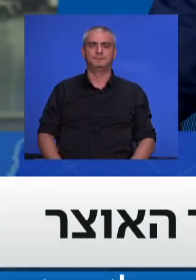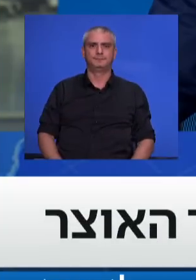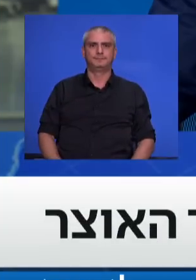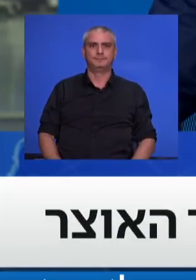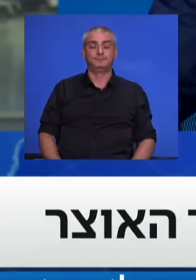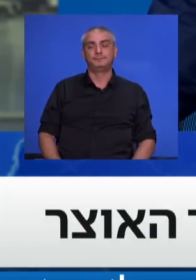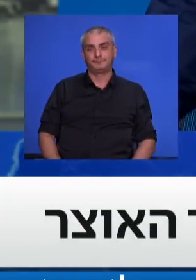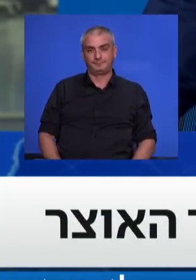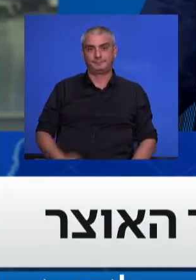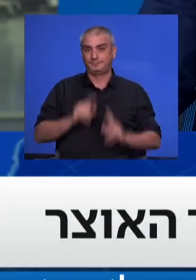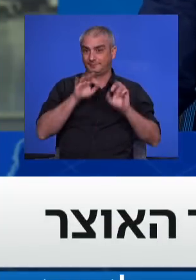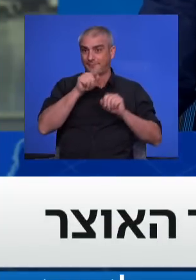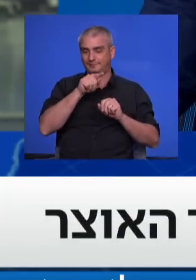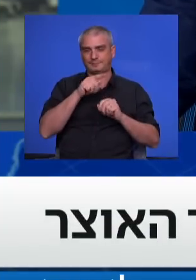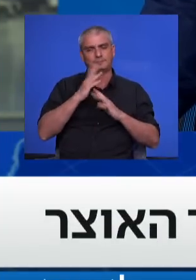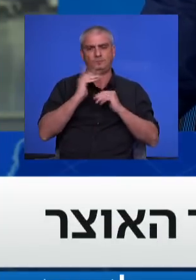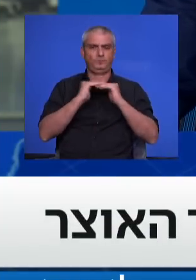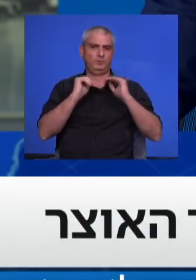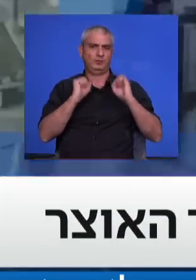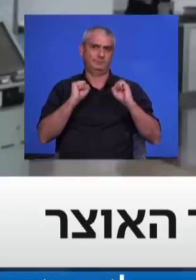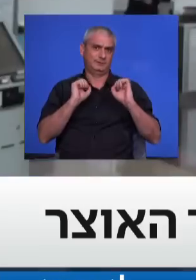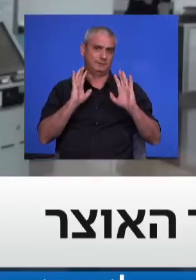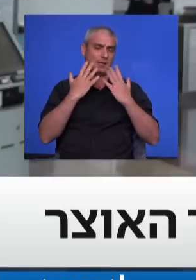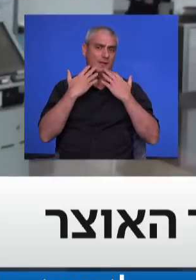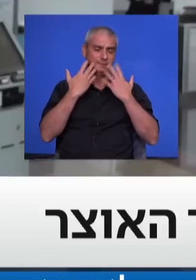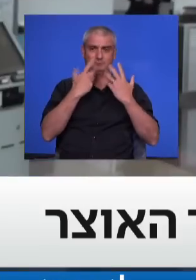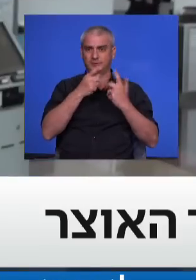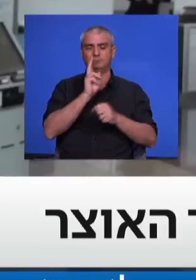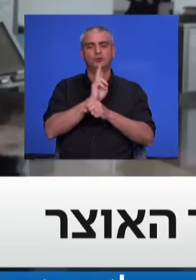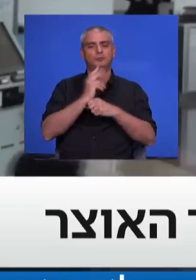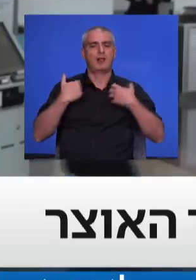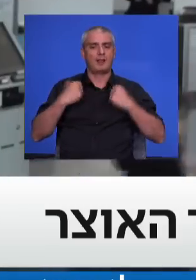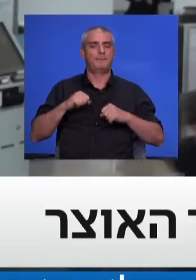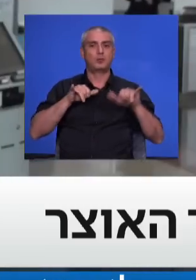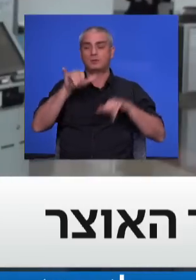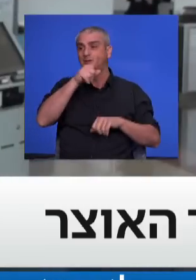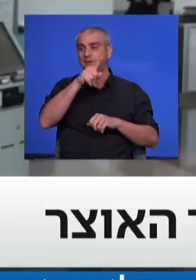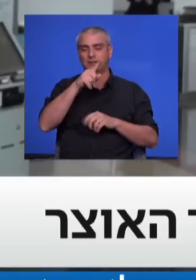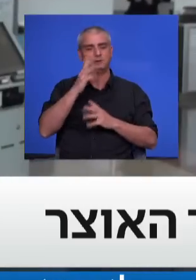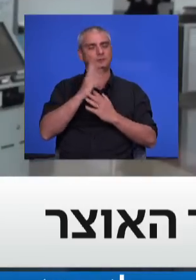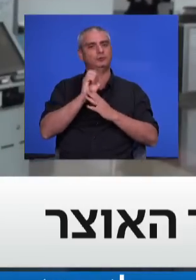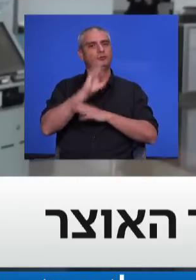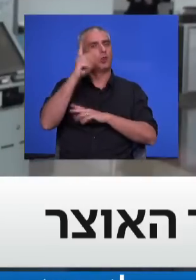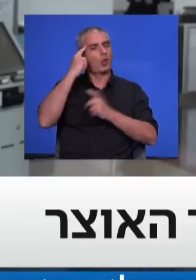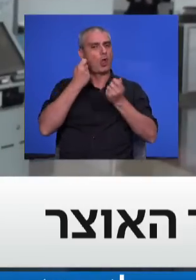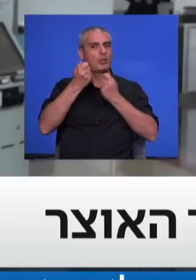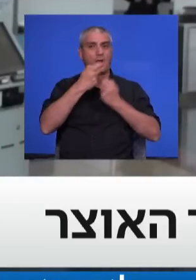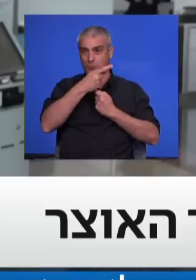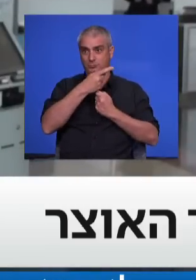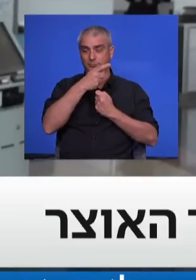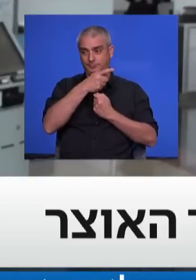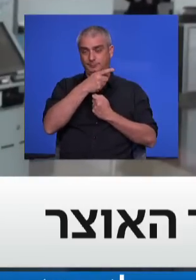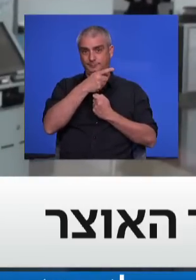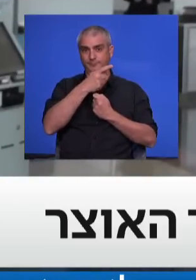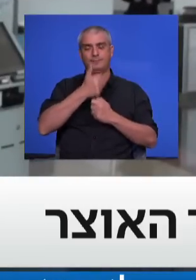כן, המערכת הזאת היא די בסיסית, כך מסבירים, לשמירה על בטיחות הטיסה. זאת מערכת של שיגור הודעות. זאת הדרך שבה